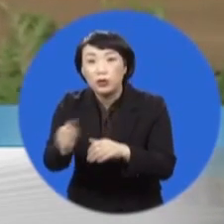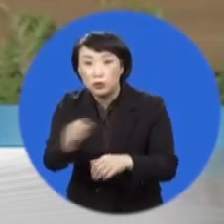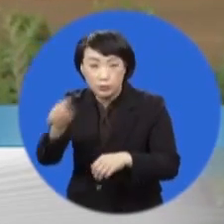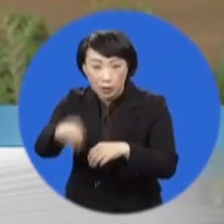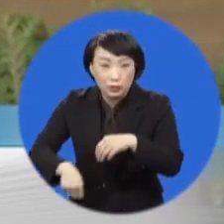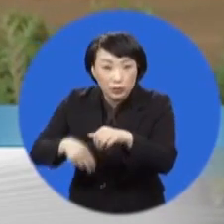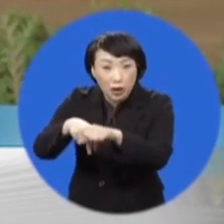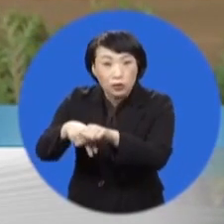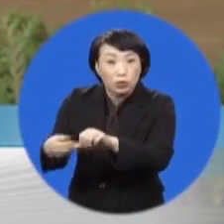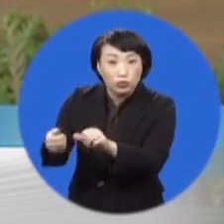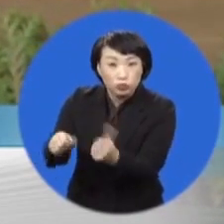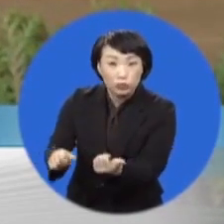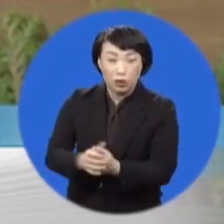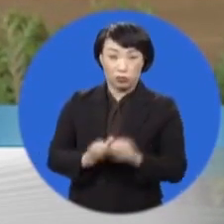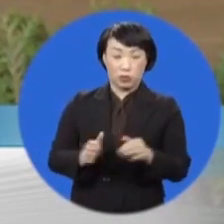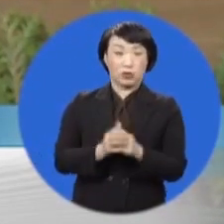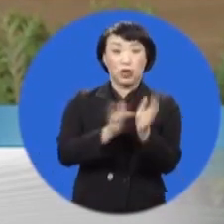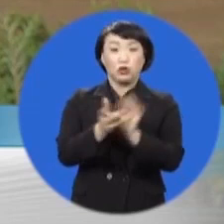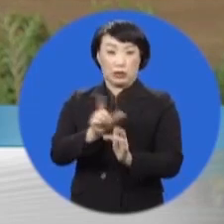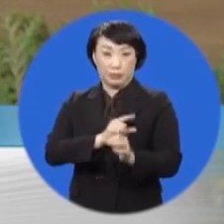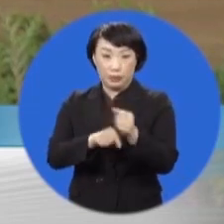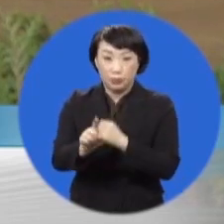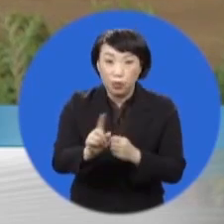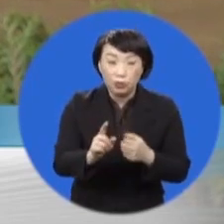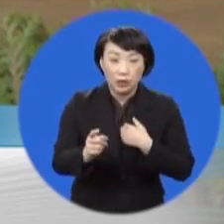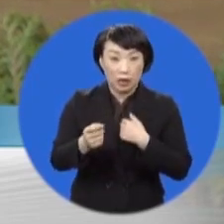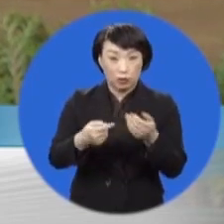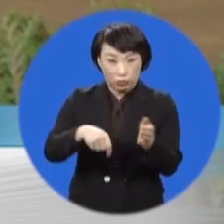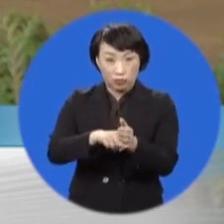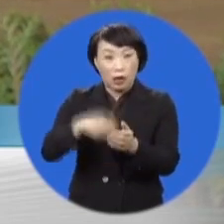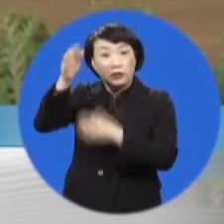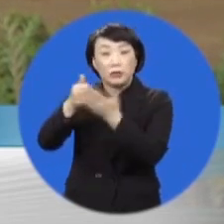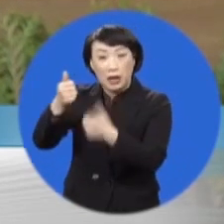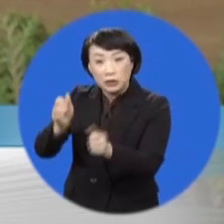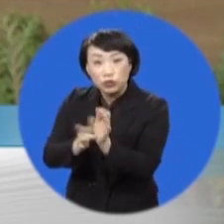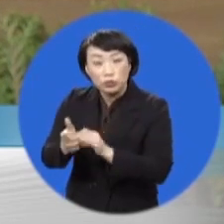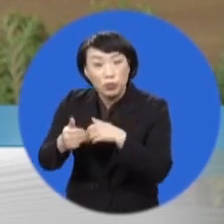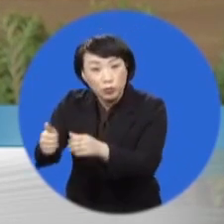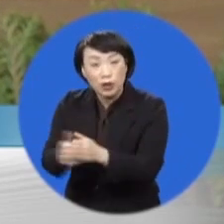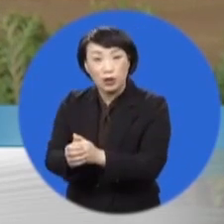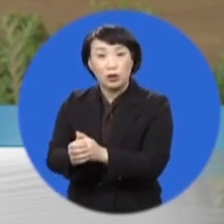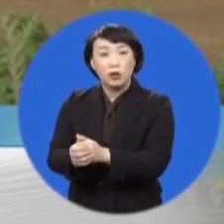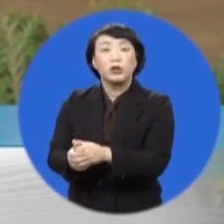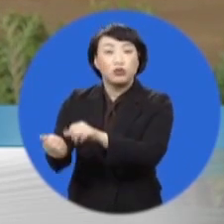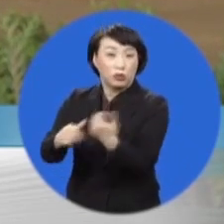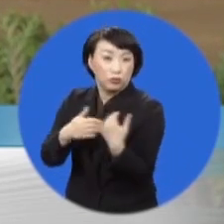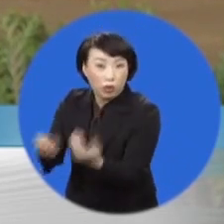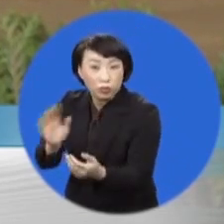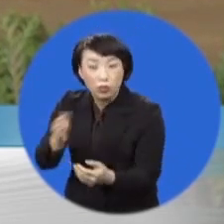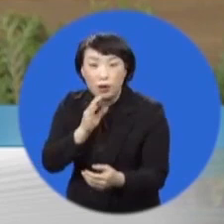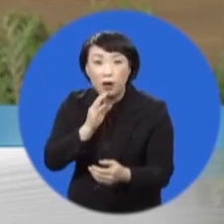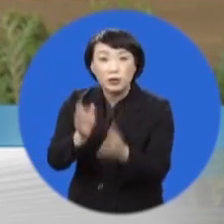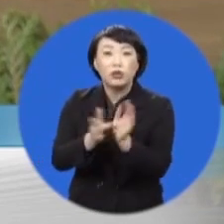이수 담은 이름은 나를 위해서 하나님은 죽여야 하고 예수님은 추 뭐야 하고 나는 그 이름으로